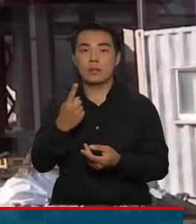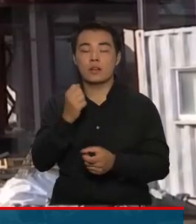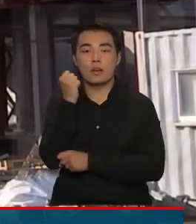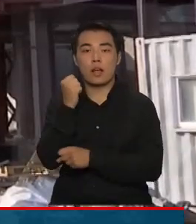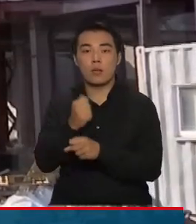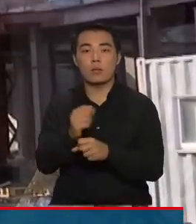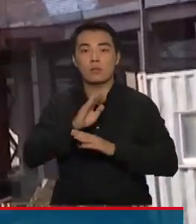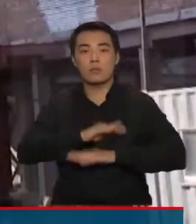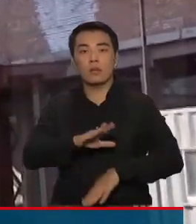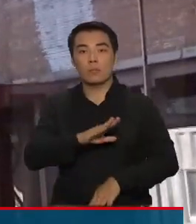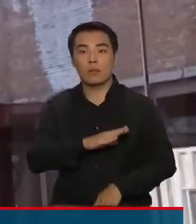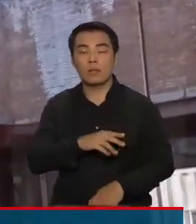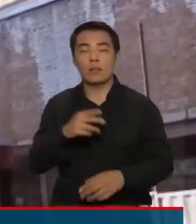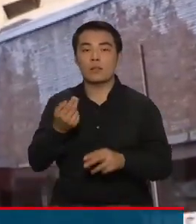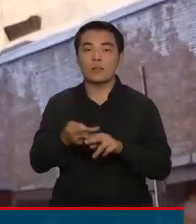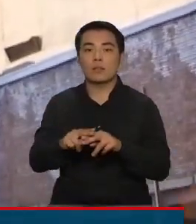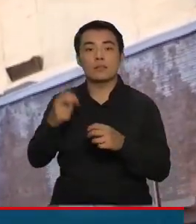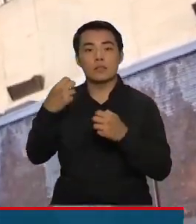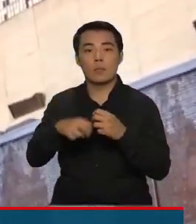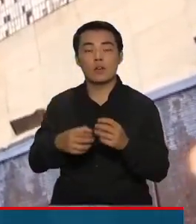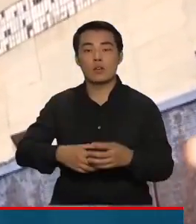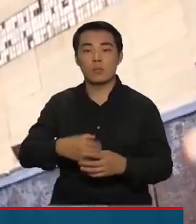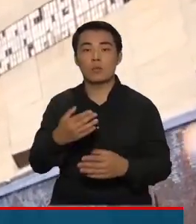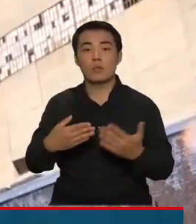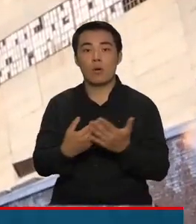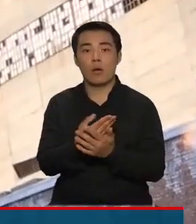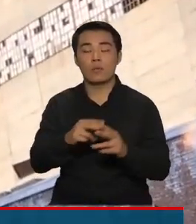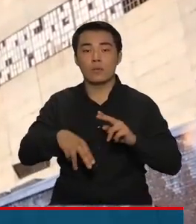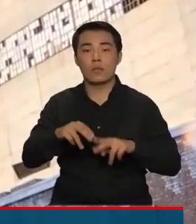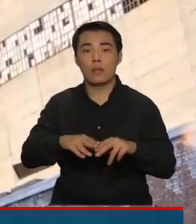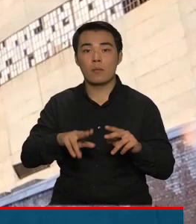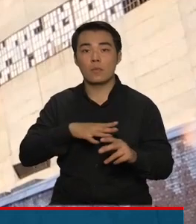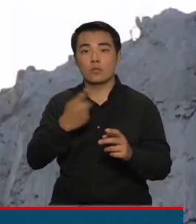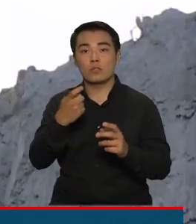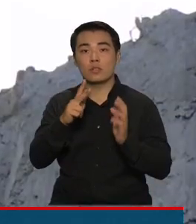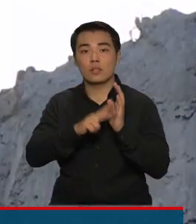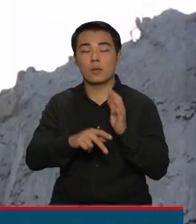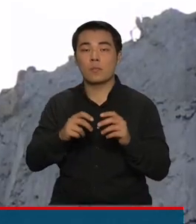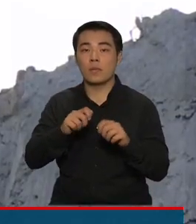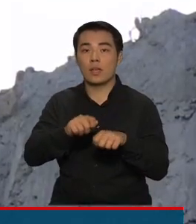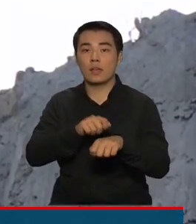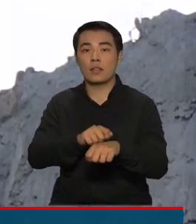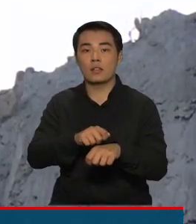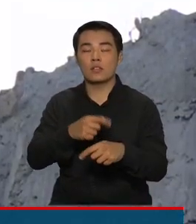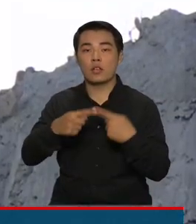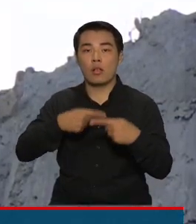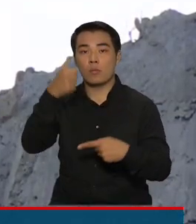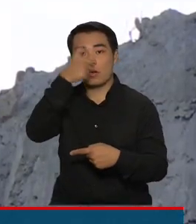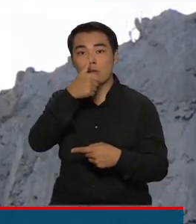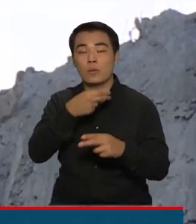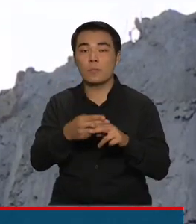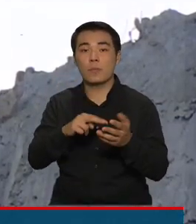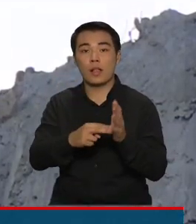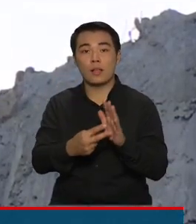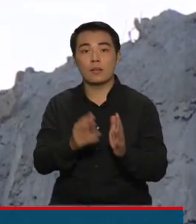тапқан. Құлаған құбырдың орнына жаңасы салына бастады. 180 метрлік мұржа келесі жылы пайдалануға беріледі деп жоспарланып